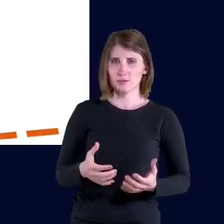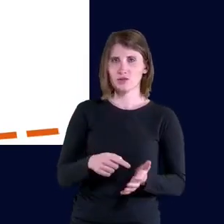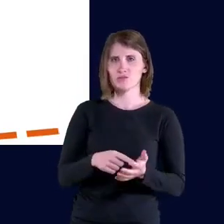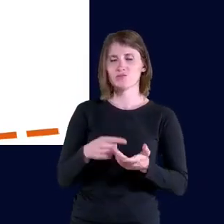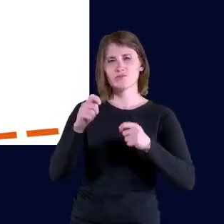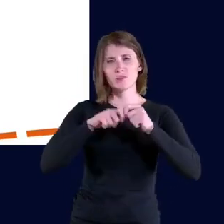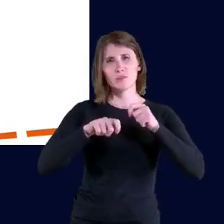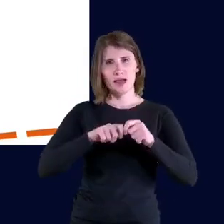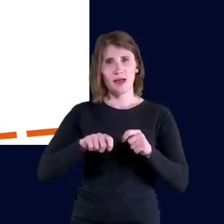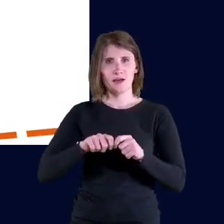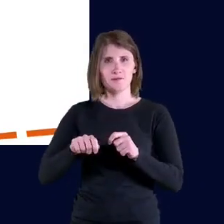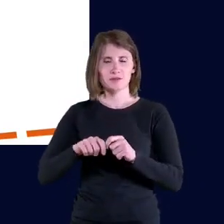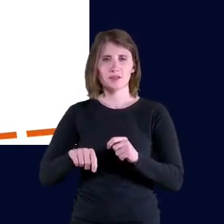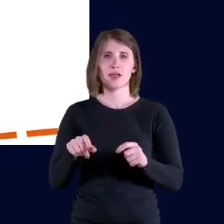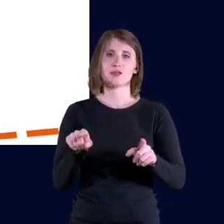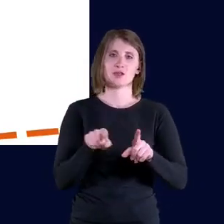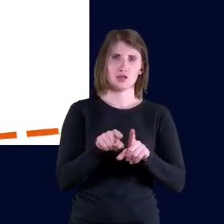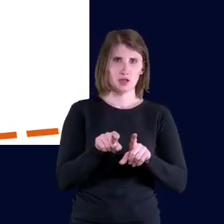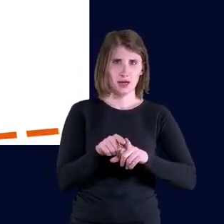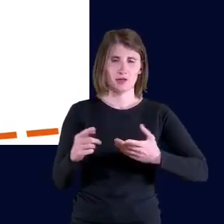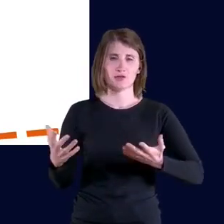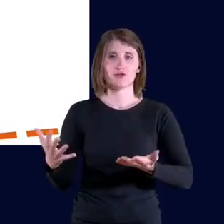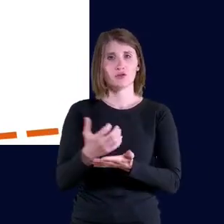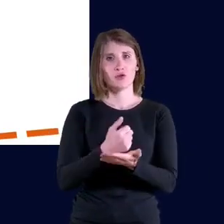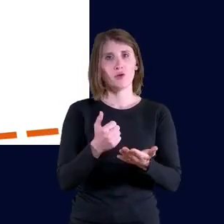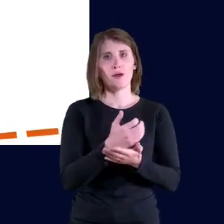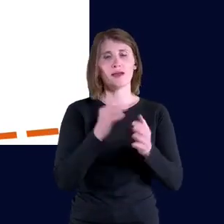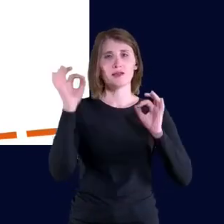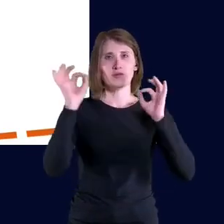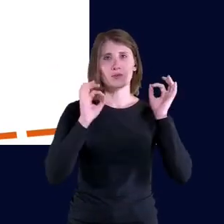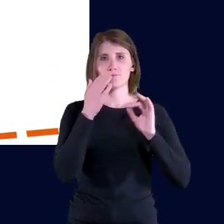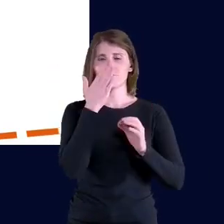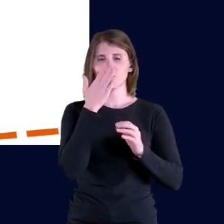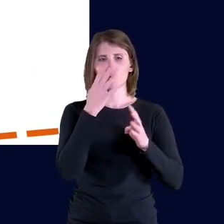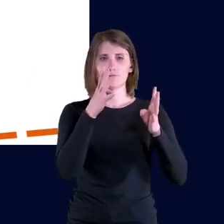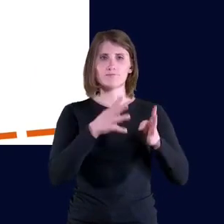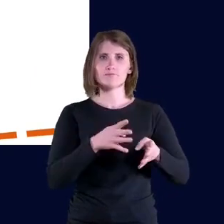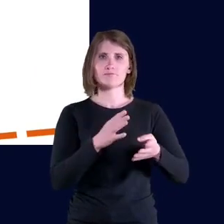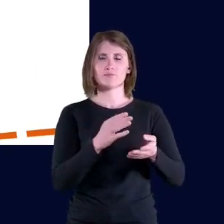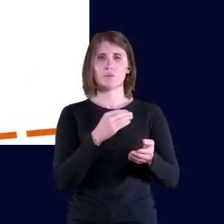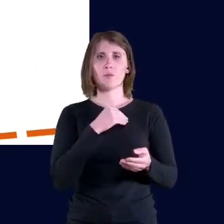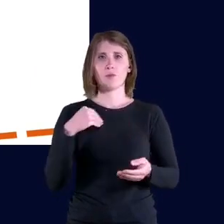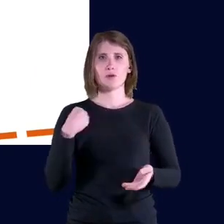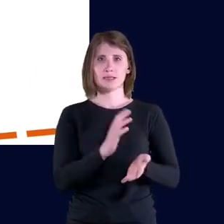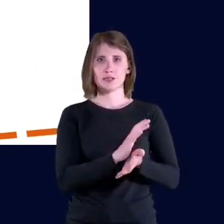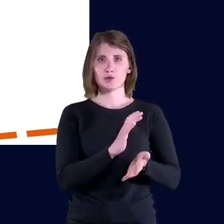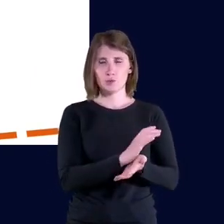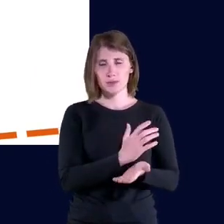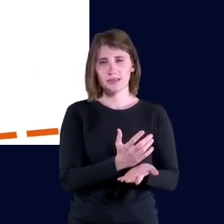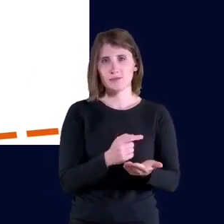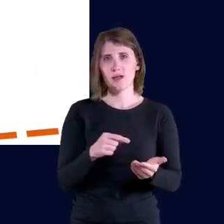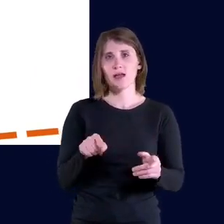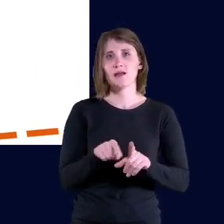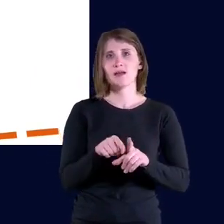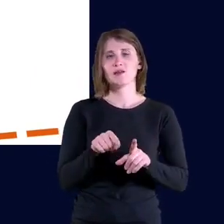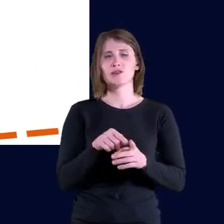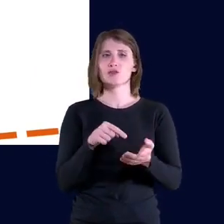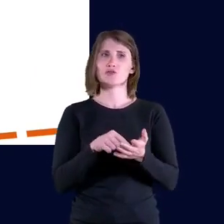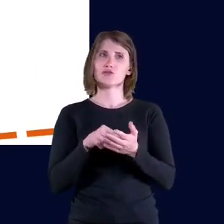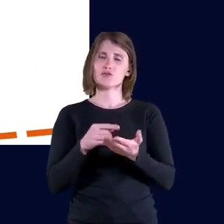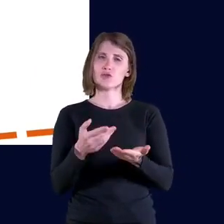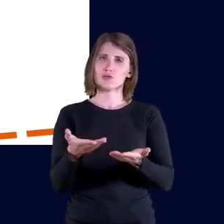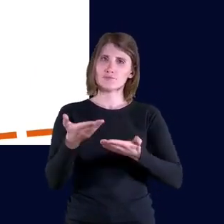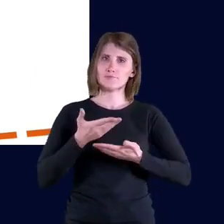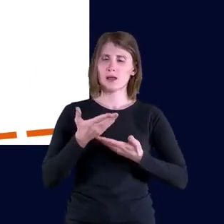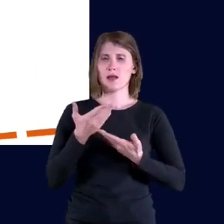weryfikować i gromadzić informacje o polskich czasopismach pozwolili uderzony skorygowanie